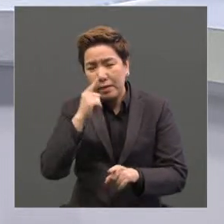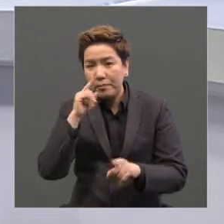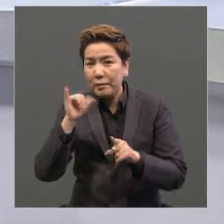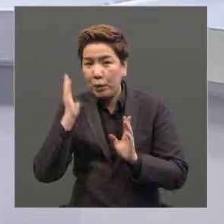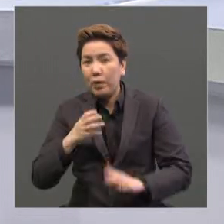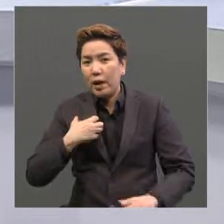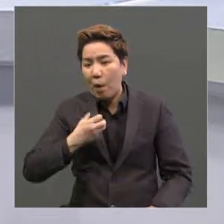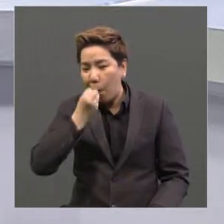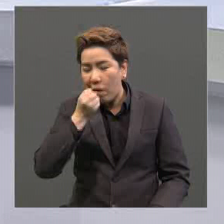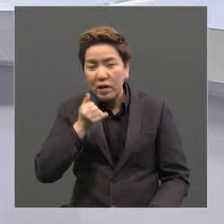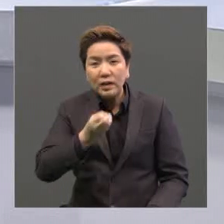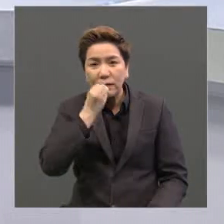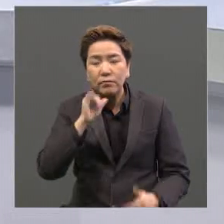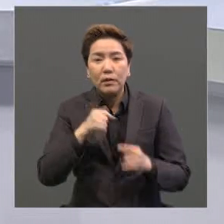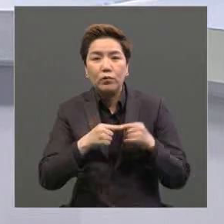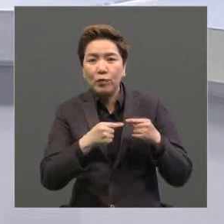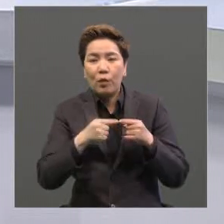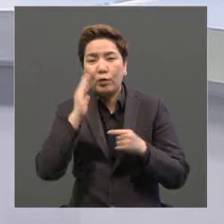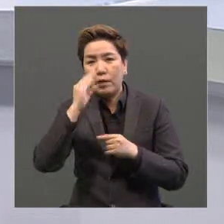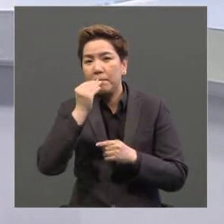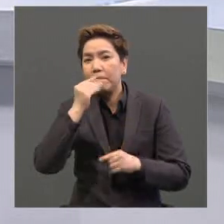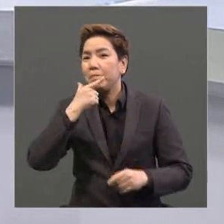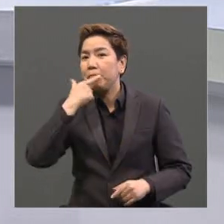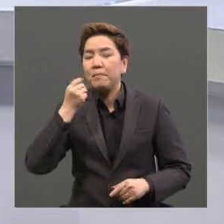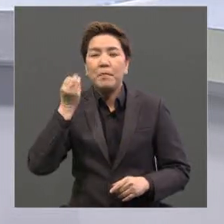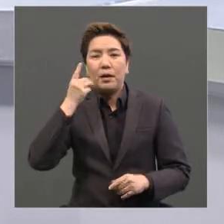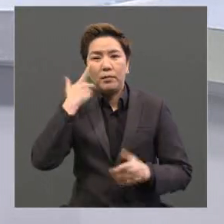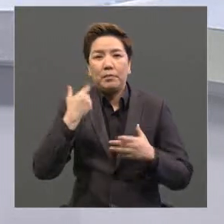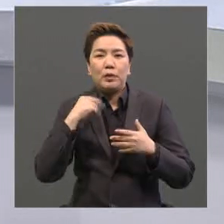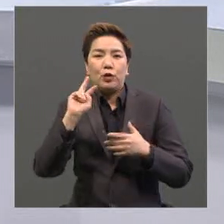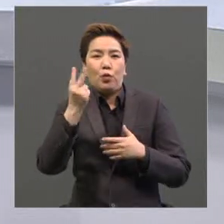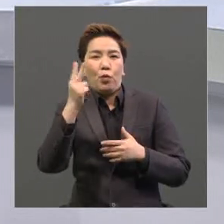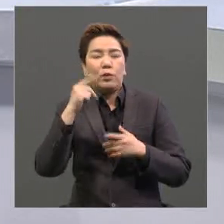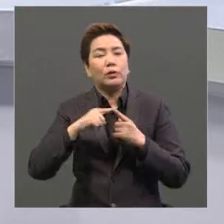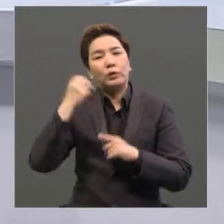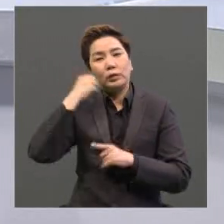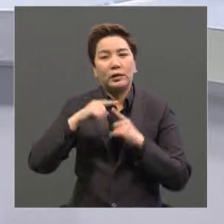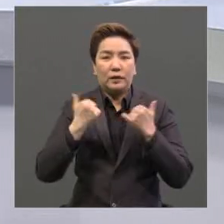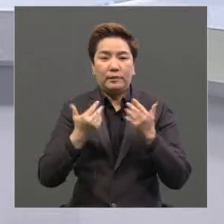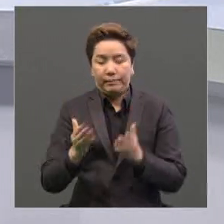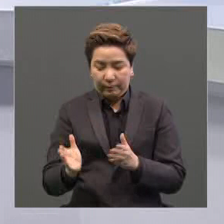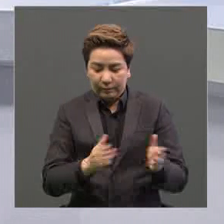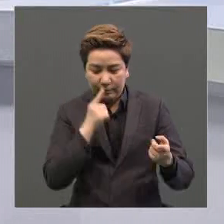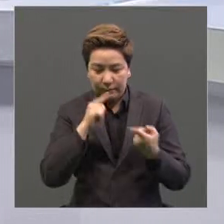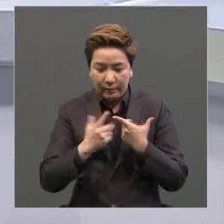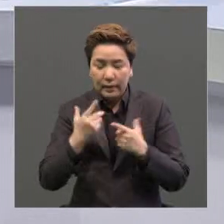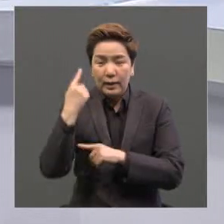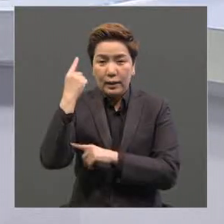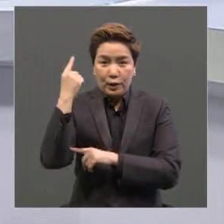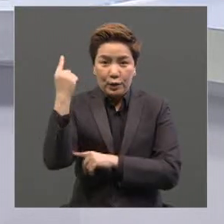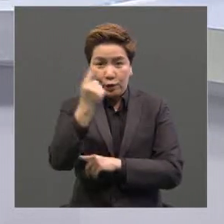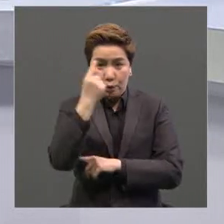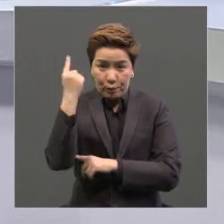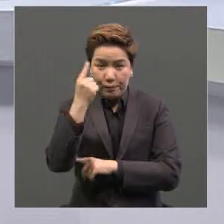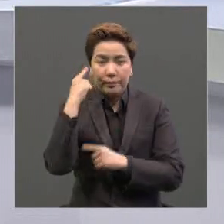ดอันดับแบบนี้อาจจะทำให้แกงส้มเราติดอันดับต่อไปในอนาคตอาหารที่อร่อยมากๆ ทุกอย่างมี2มุมเสม ออ่ะนะยุงอยู่ที่เรื่องของการท่องเที่ยวนะ